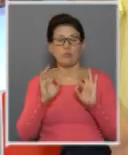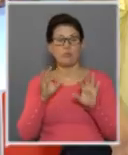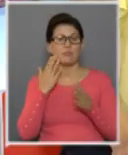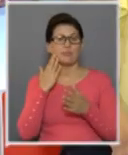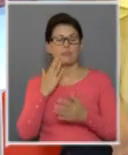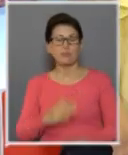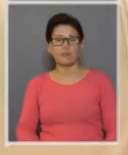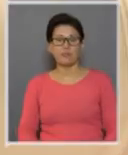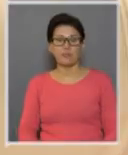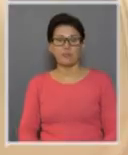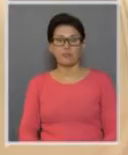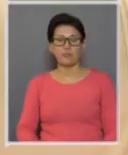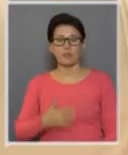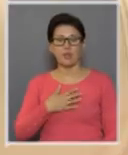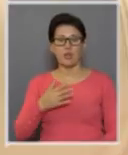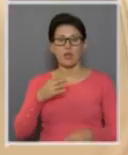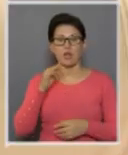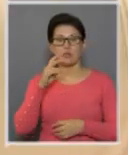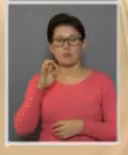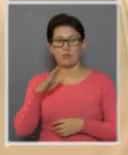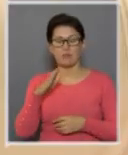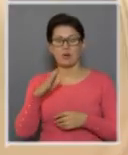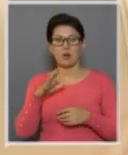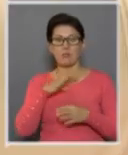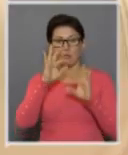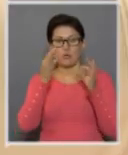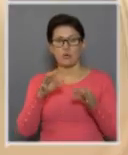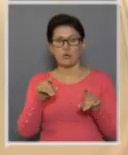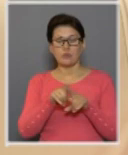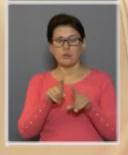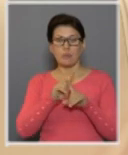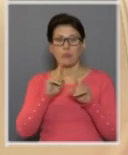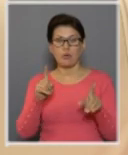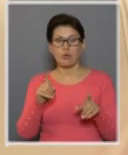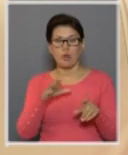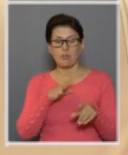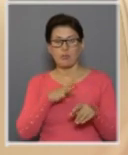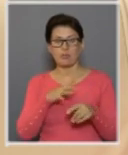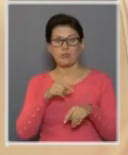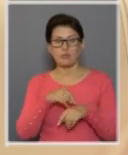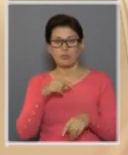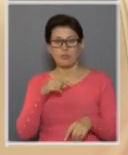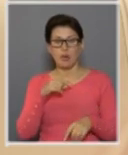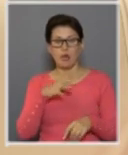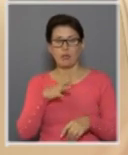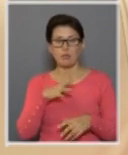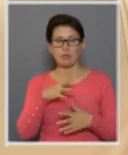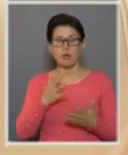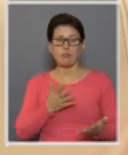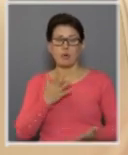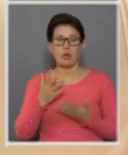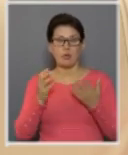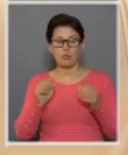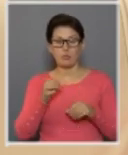болады? Біздің Асан Әләшімовта өнер алған өте керемет, керемет сезім, шабыт десек